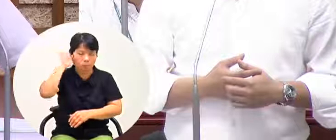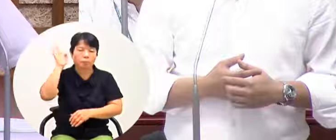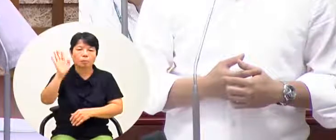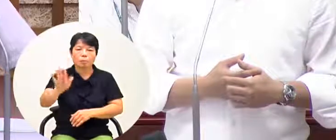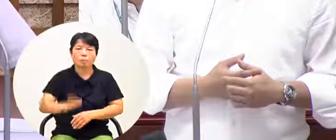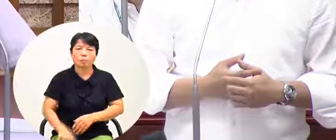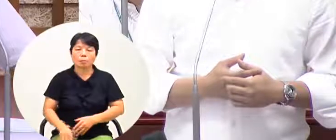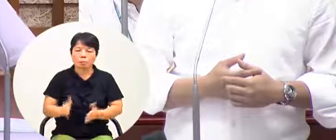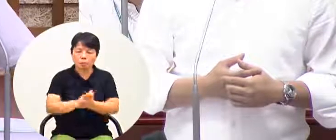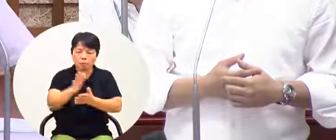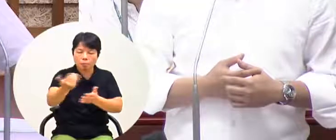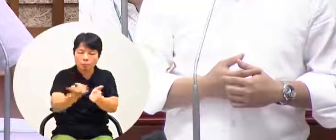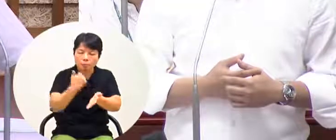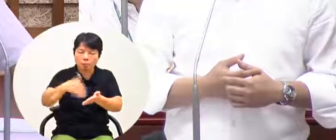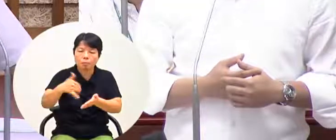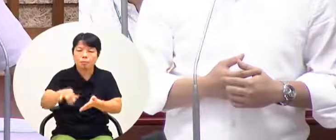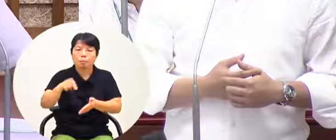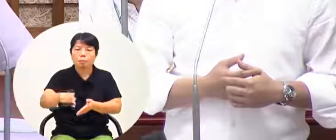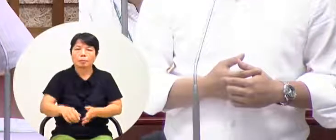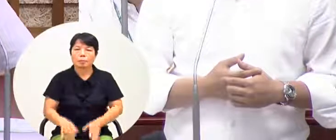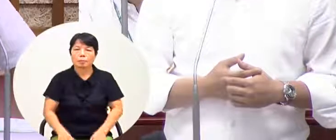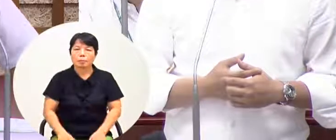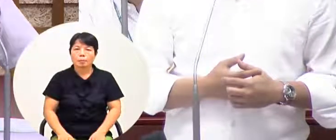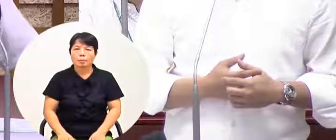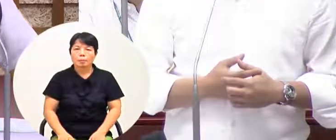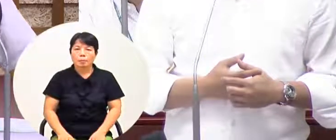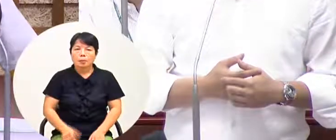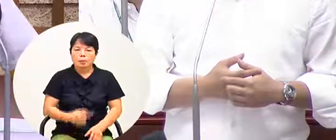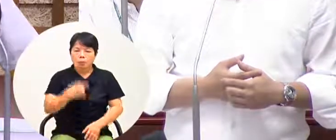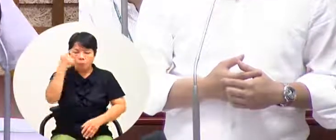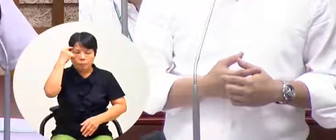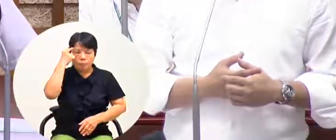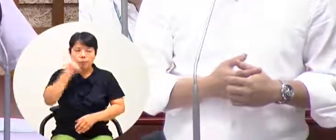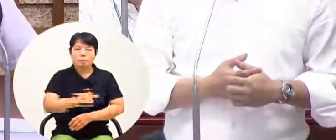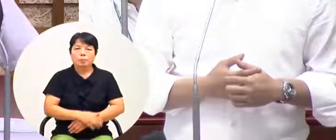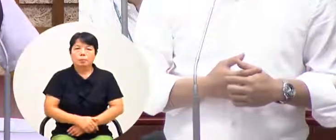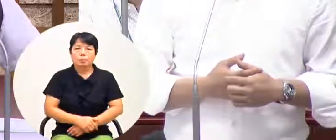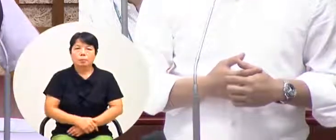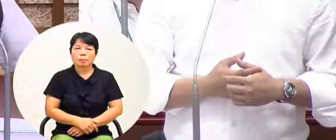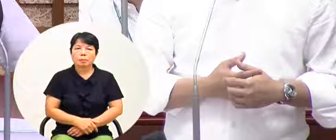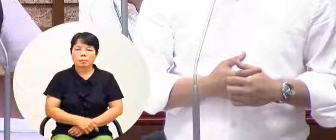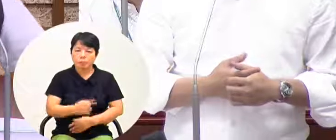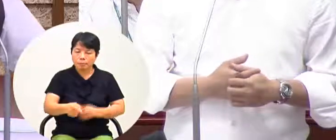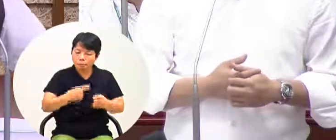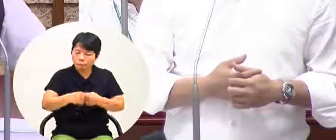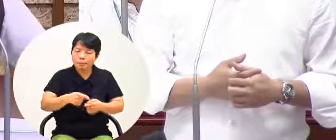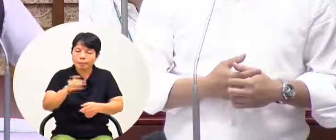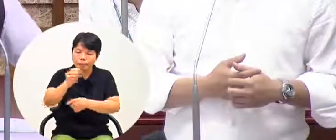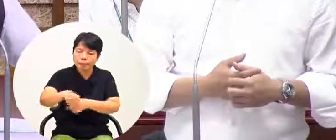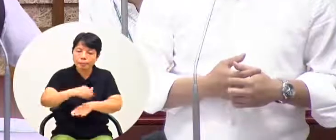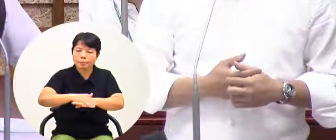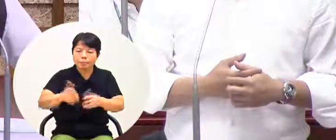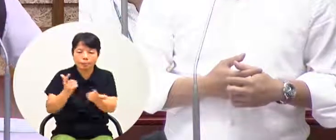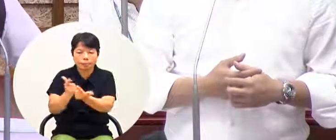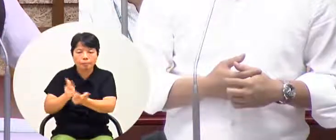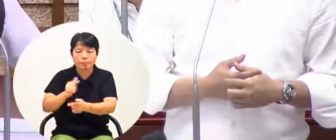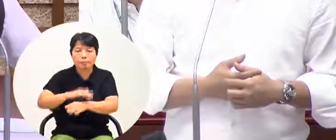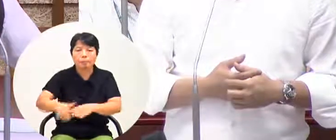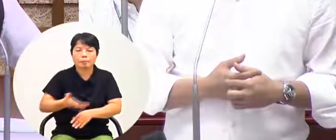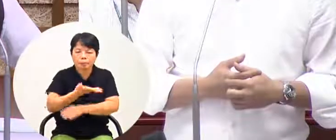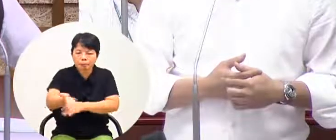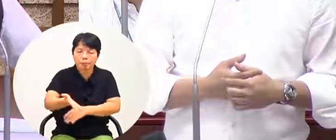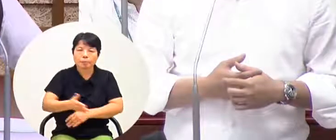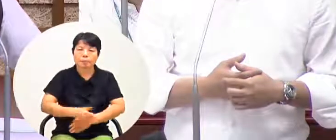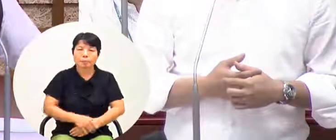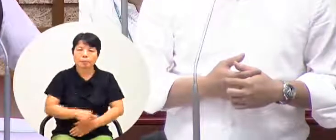这个当下的，我在想说我们应该会配合，对不对？让你们能够这个主政者能